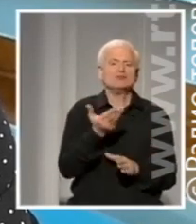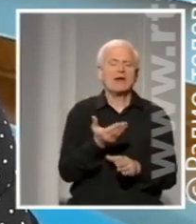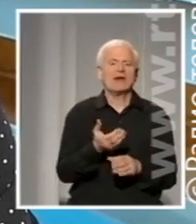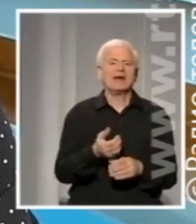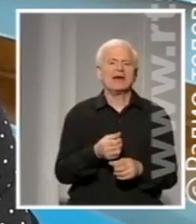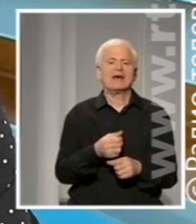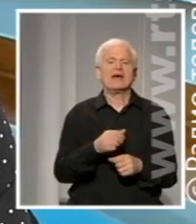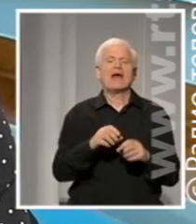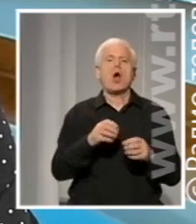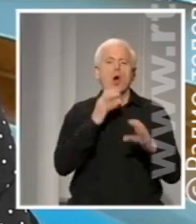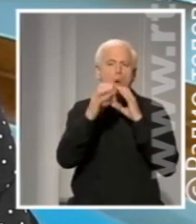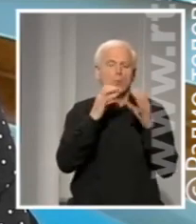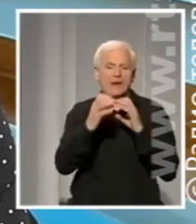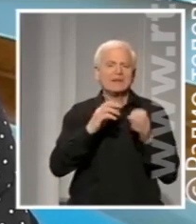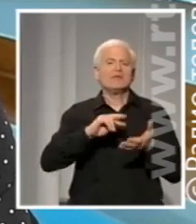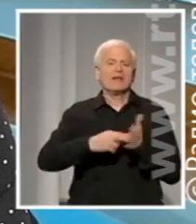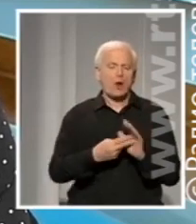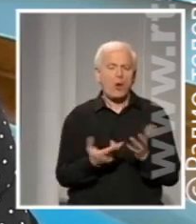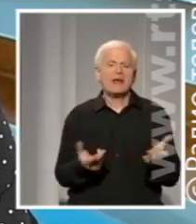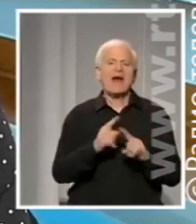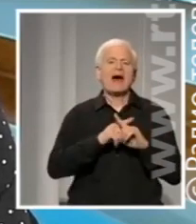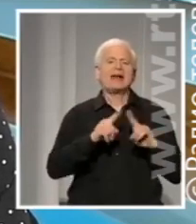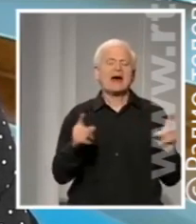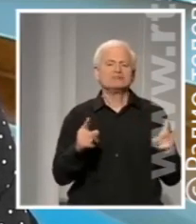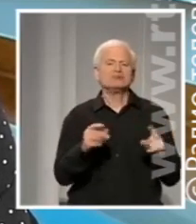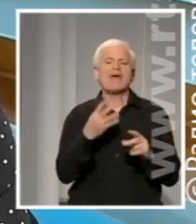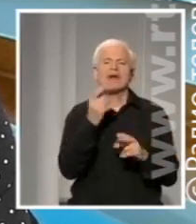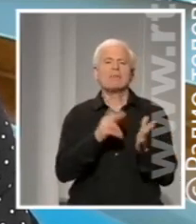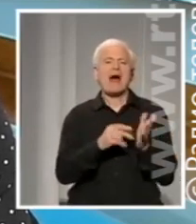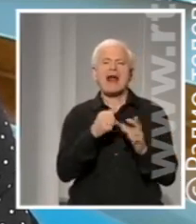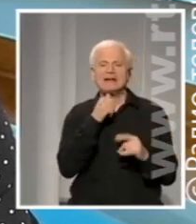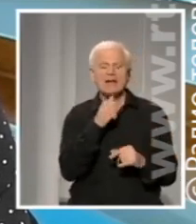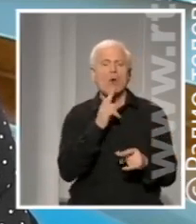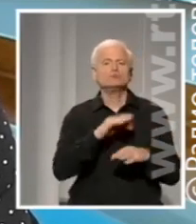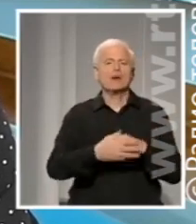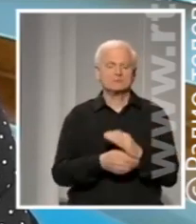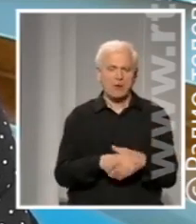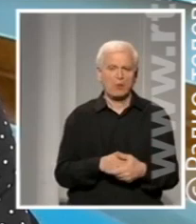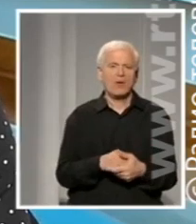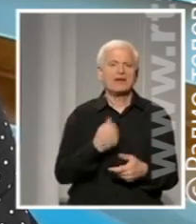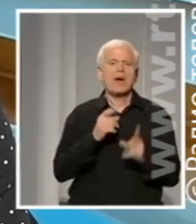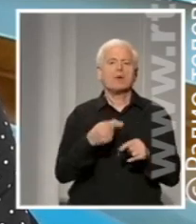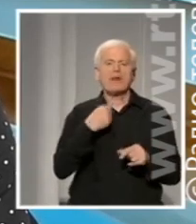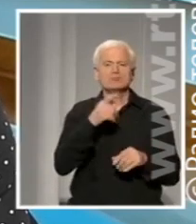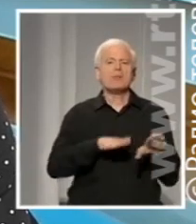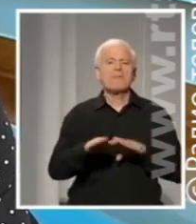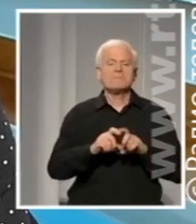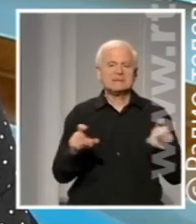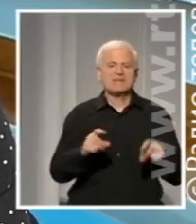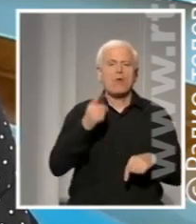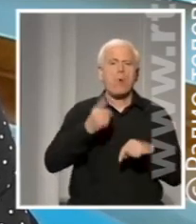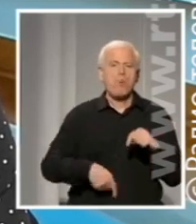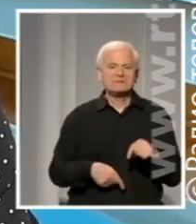vidovi informacijno-komunikacijnih tehnologija, različiti web alati koji su na raspolaganju. I odmah da kažem da ministarstvo